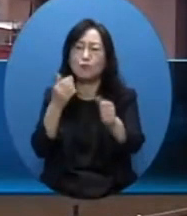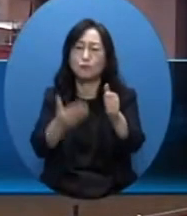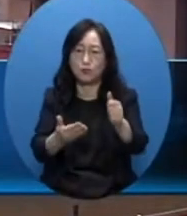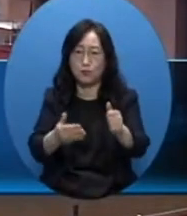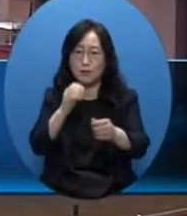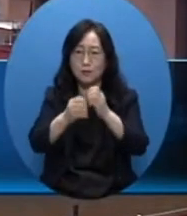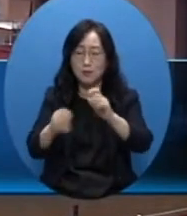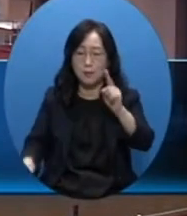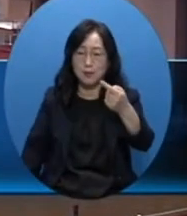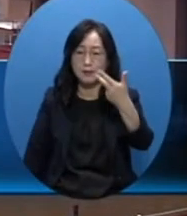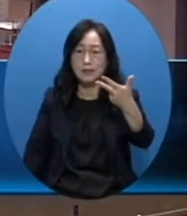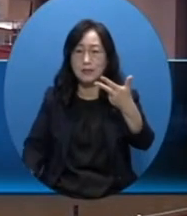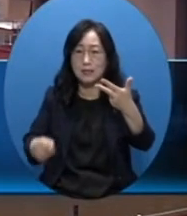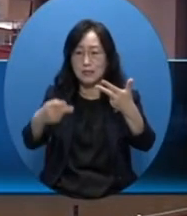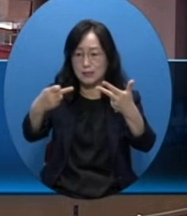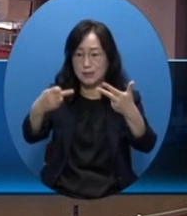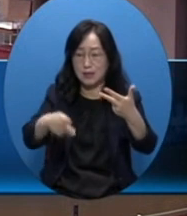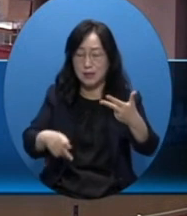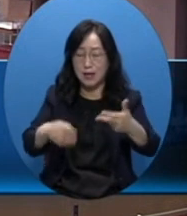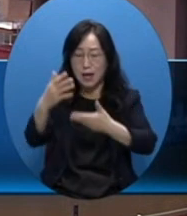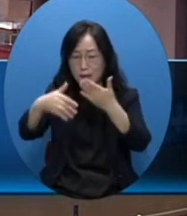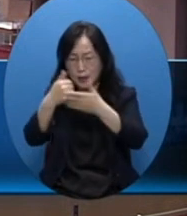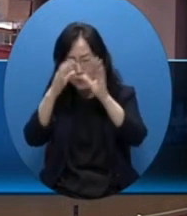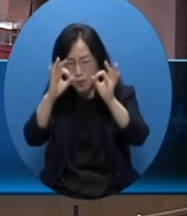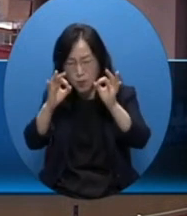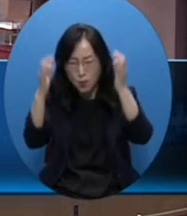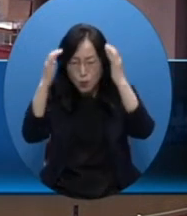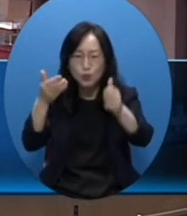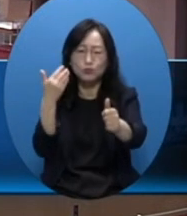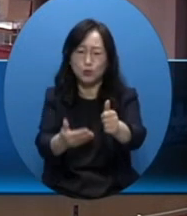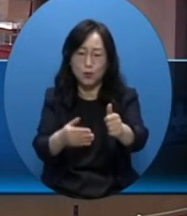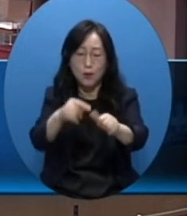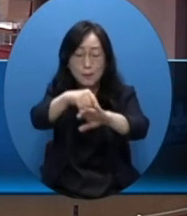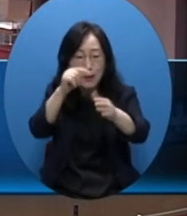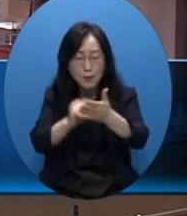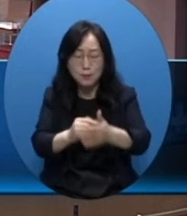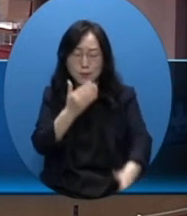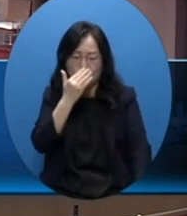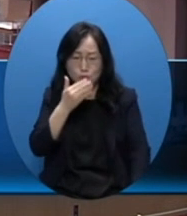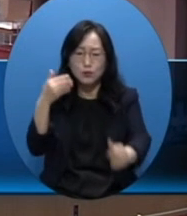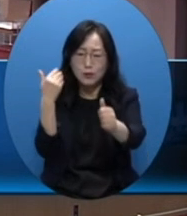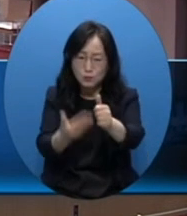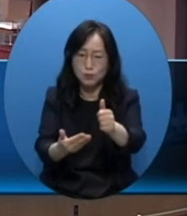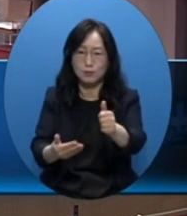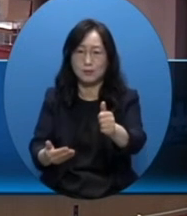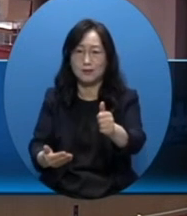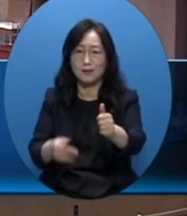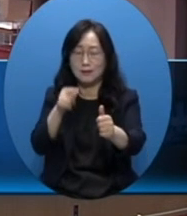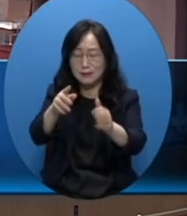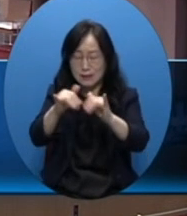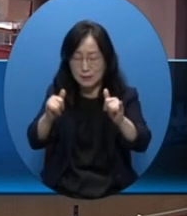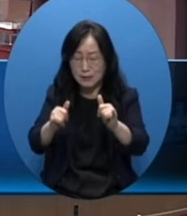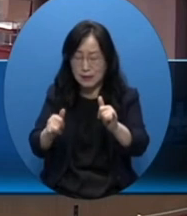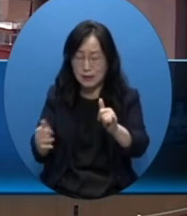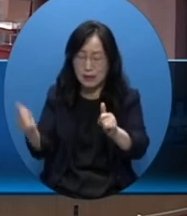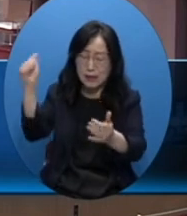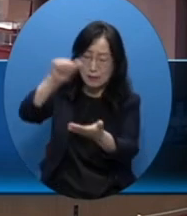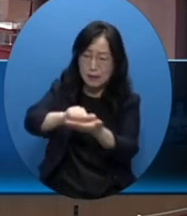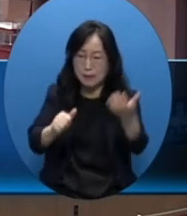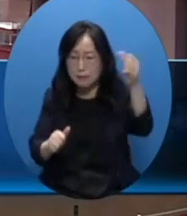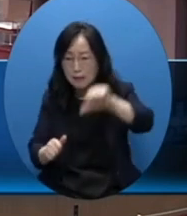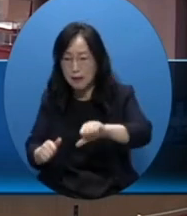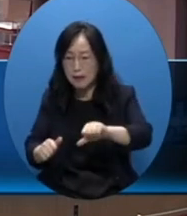12절입니다. 그러므로 그가 고통을 주어 그들의 마음을 겸손하게 하셨으니 그들이 엎드러져도 돕는